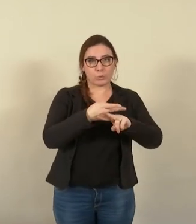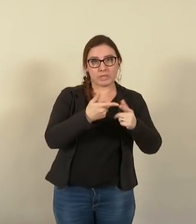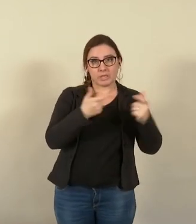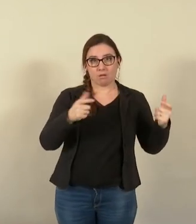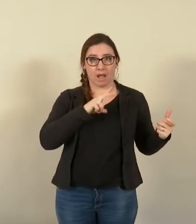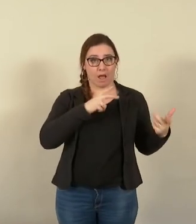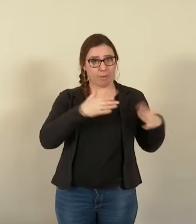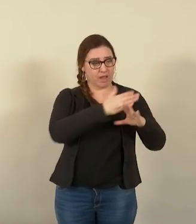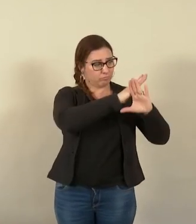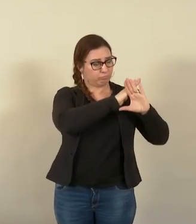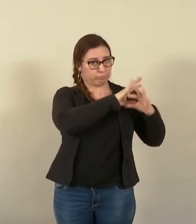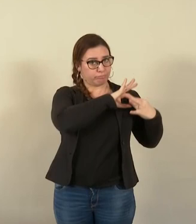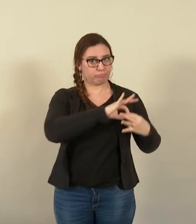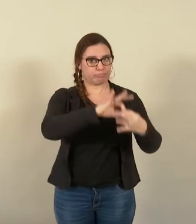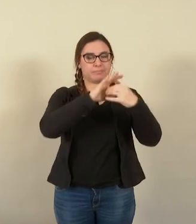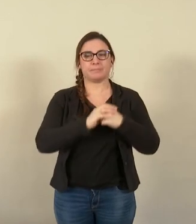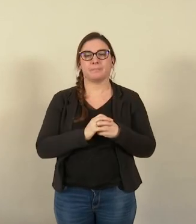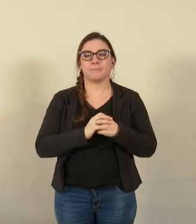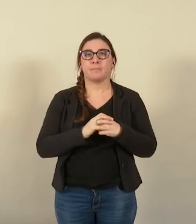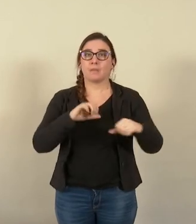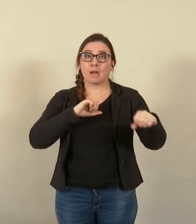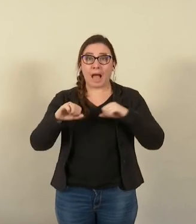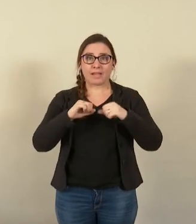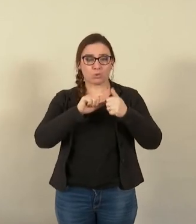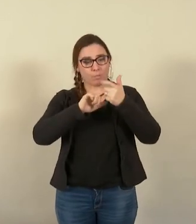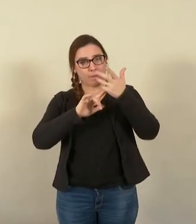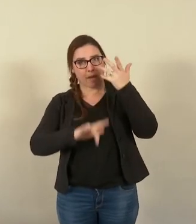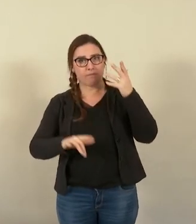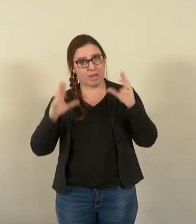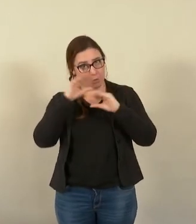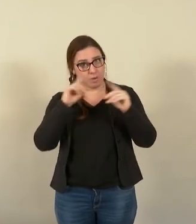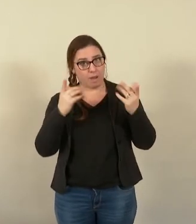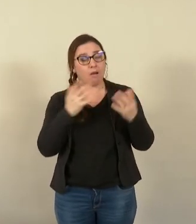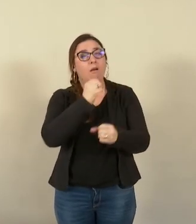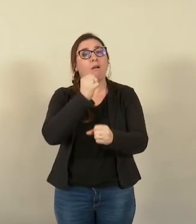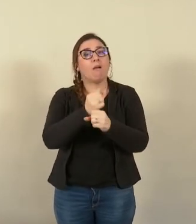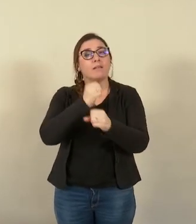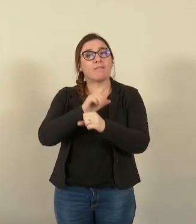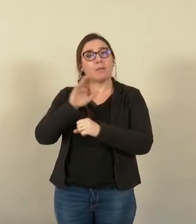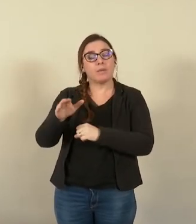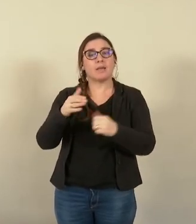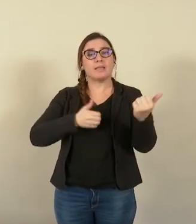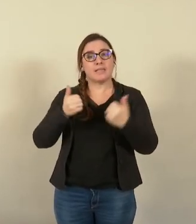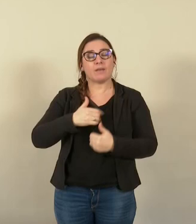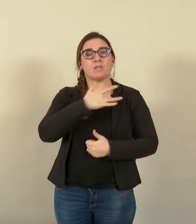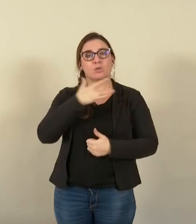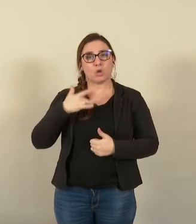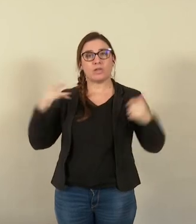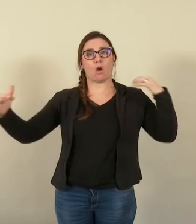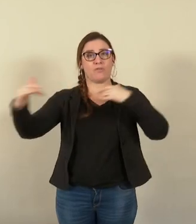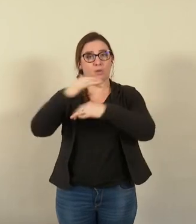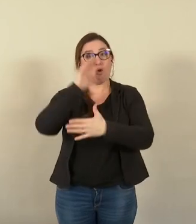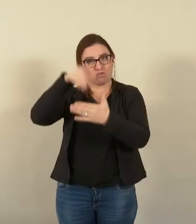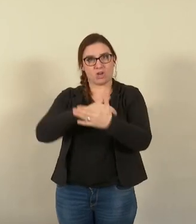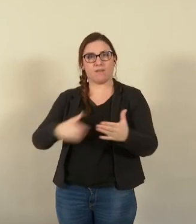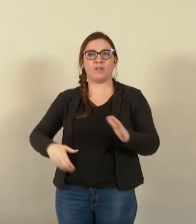existants parmi ces actions et je tiens à le à le rappeler ici il y a le travail du service Santé environnementale à la ville de Grenoble qui instruit